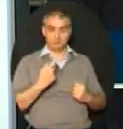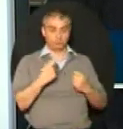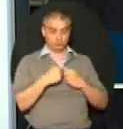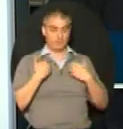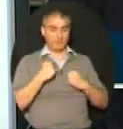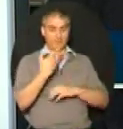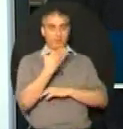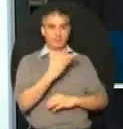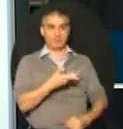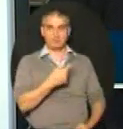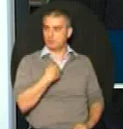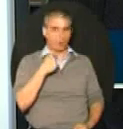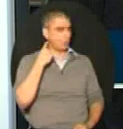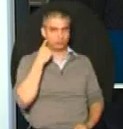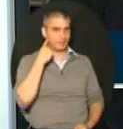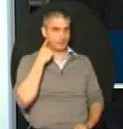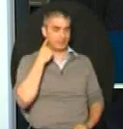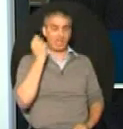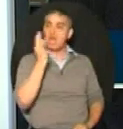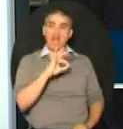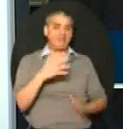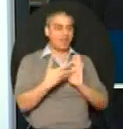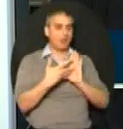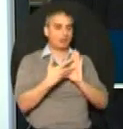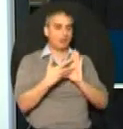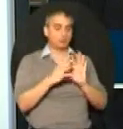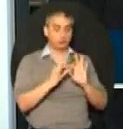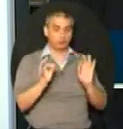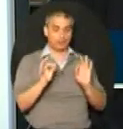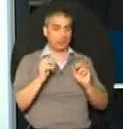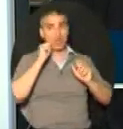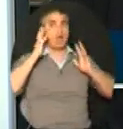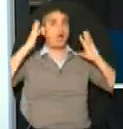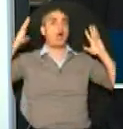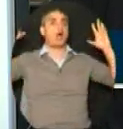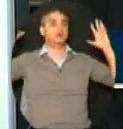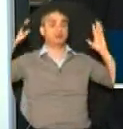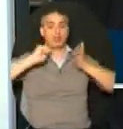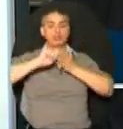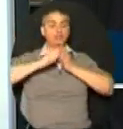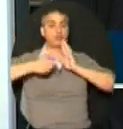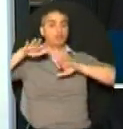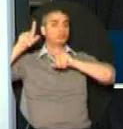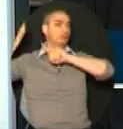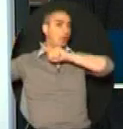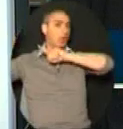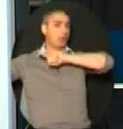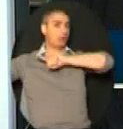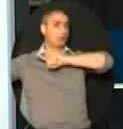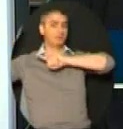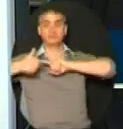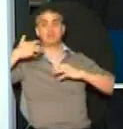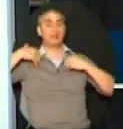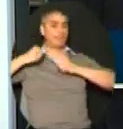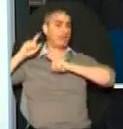לביטחון המדינה. אני עוד לא שמעתי על אף חקירה שהתחילה בכל תרועה רמה, מלשכתו של ראש ממשלה